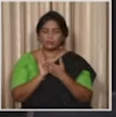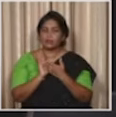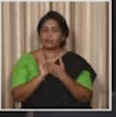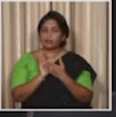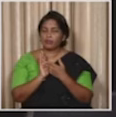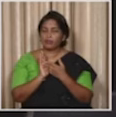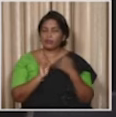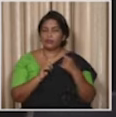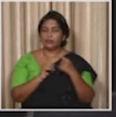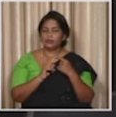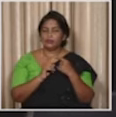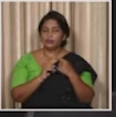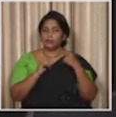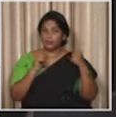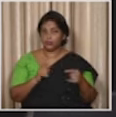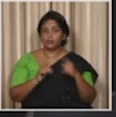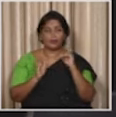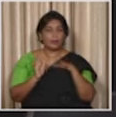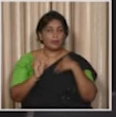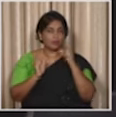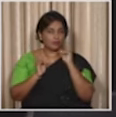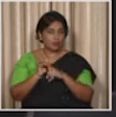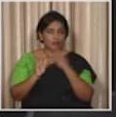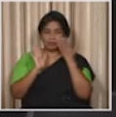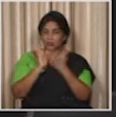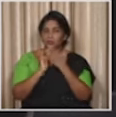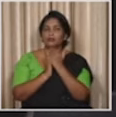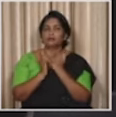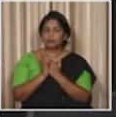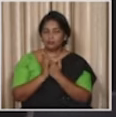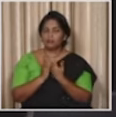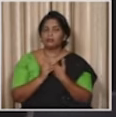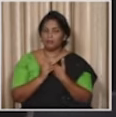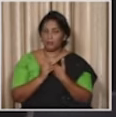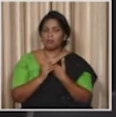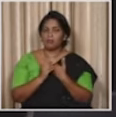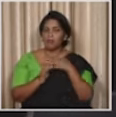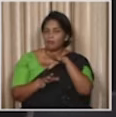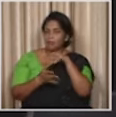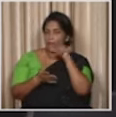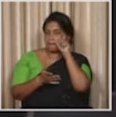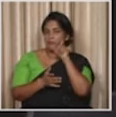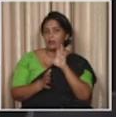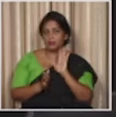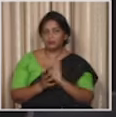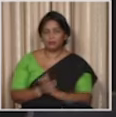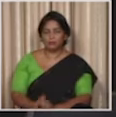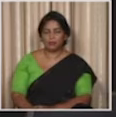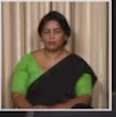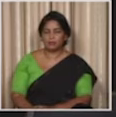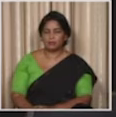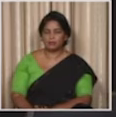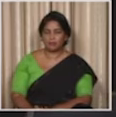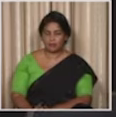අපේ මේ විපක්ෂයේ සංවිධායකවරයා හැටියට ඔබතුමා පෙන්වා දෙන කරුණොත් මම මේ පරිශීලනය කරන්න බලාපොරොත්තු වෙනවා. බොහොම